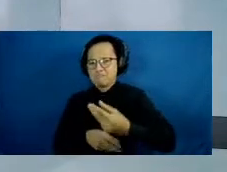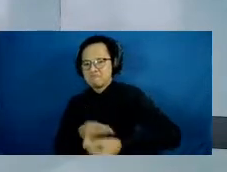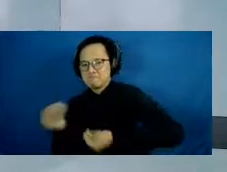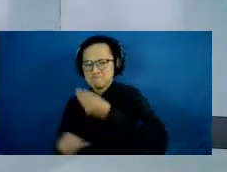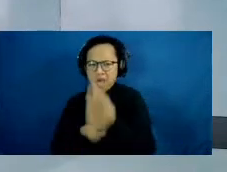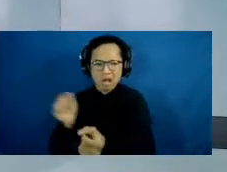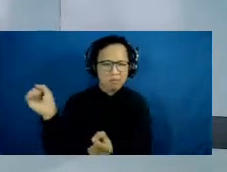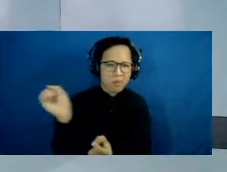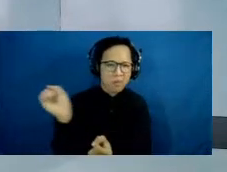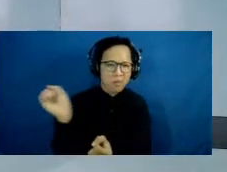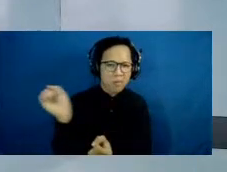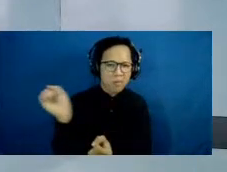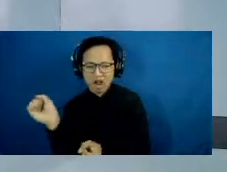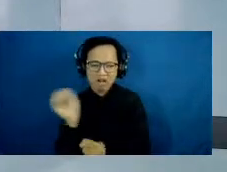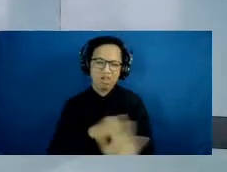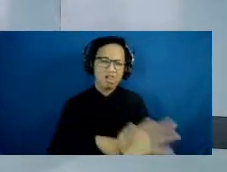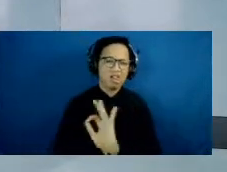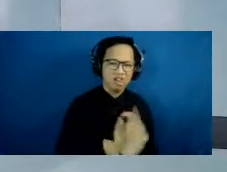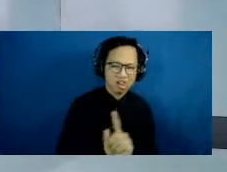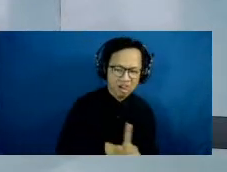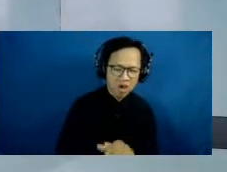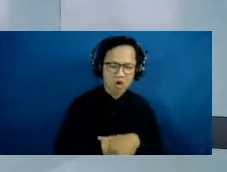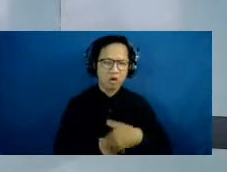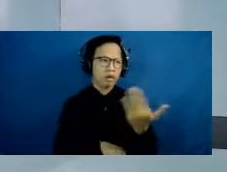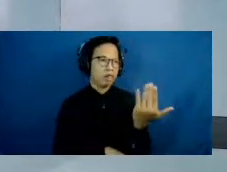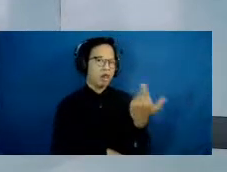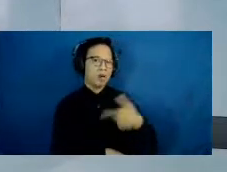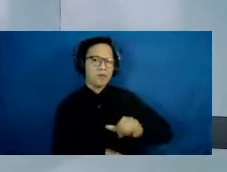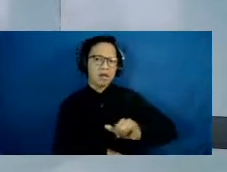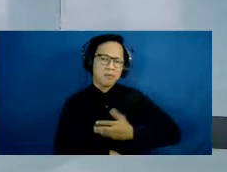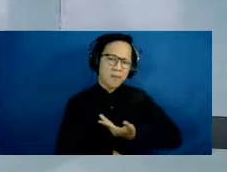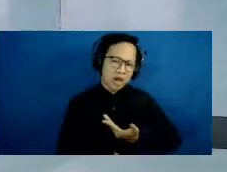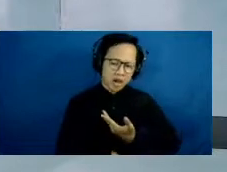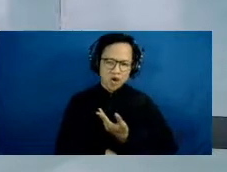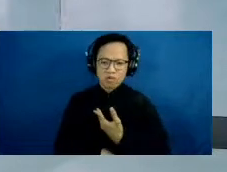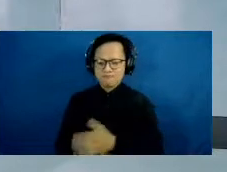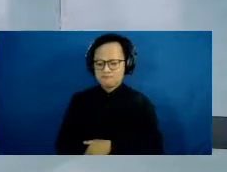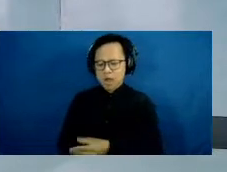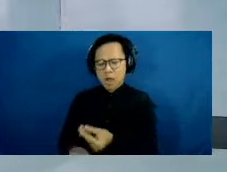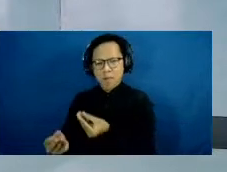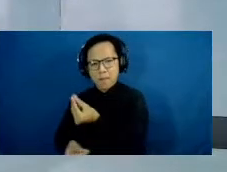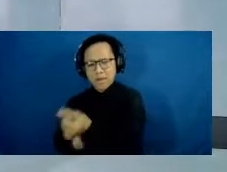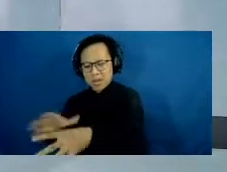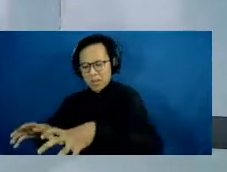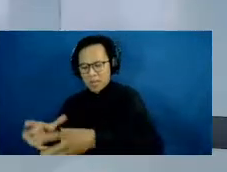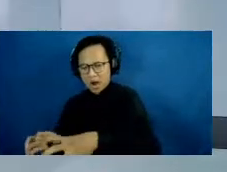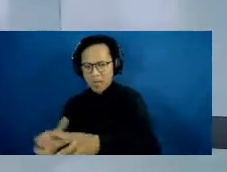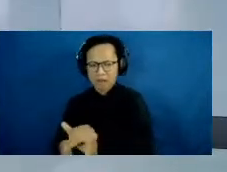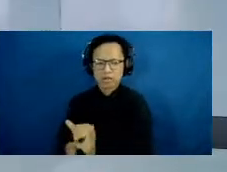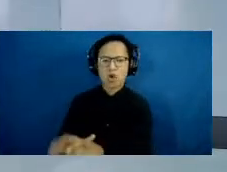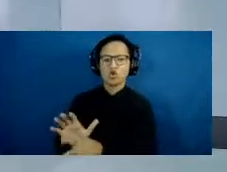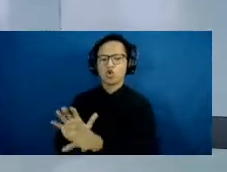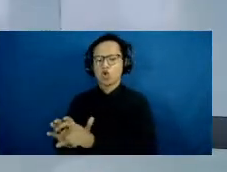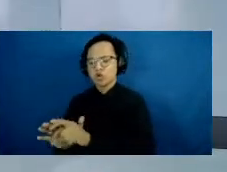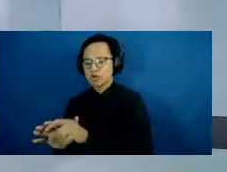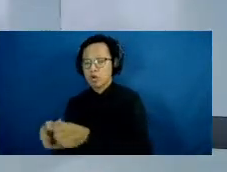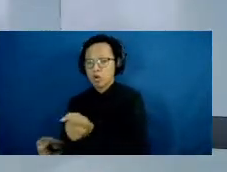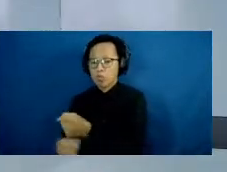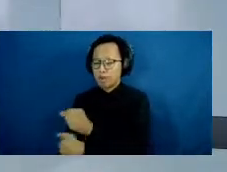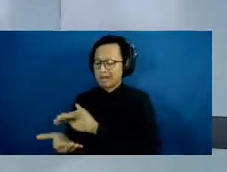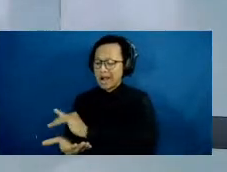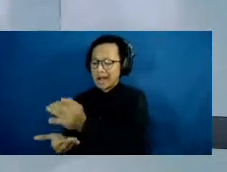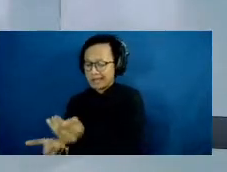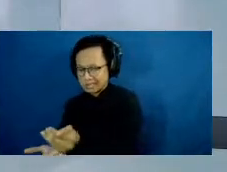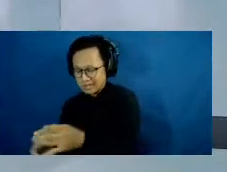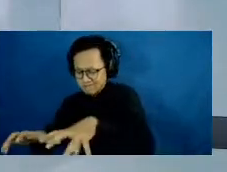mau beli bahan baku untuk mengembangkan usaha nasi kapau, katakanlah seperti Kak Rizal, tiba-tiba kita karena